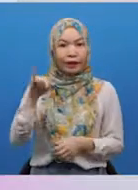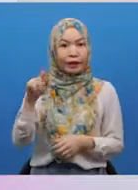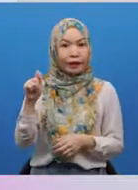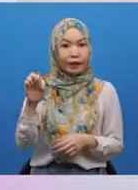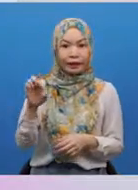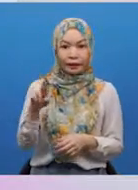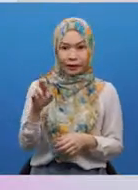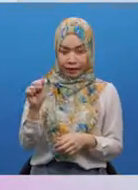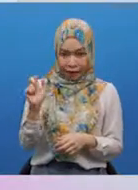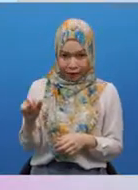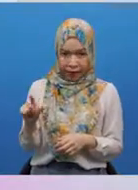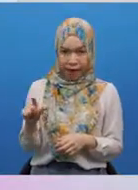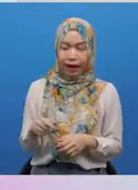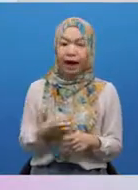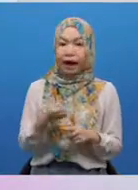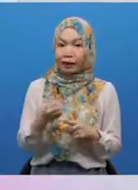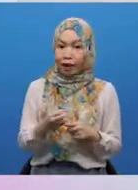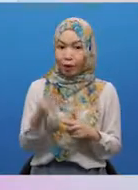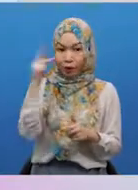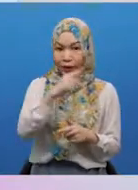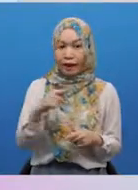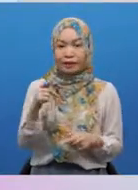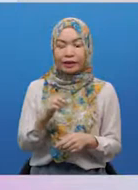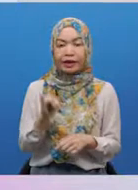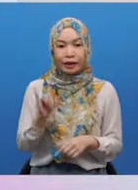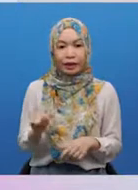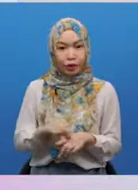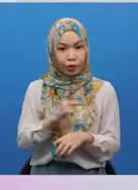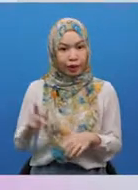ataupun kiasan yang digunakan dalam komunikasi.